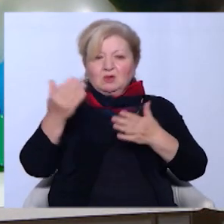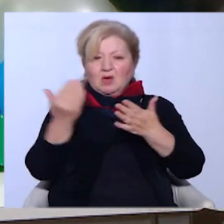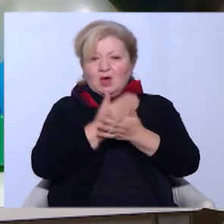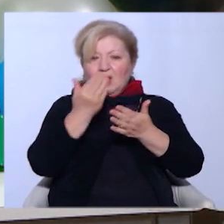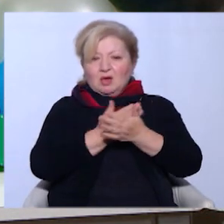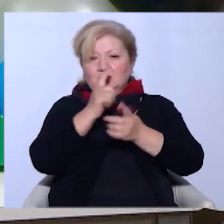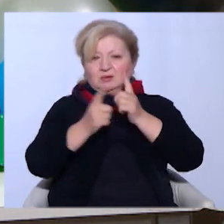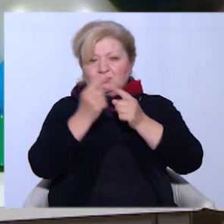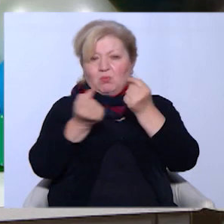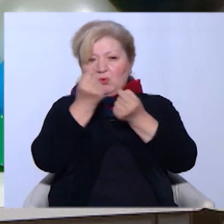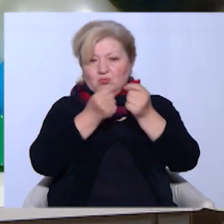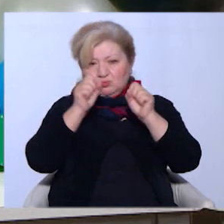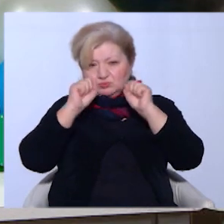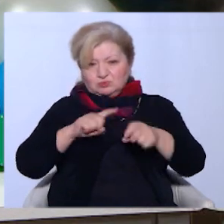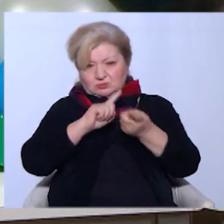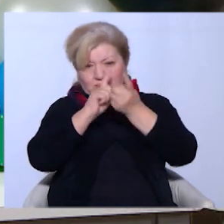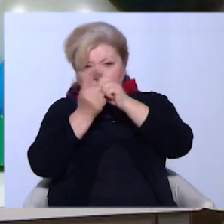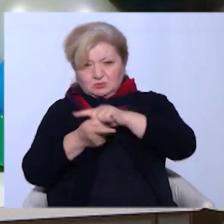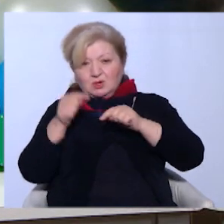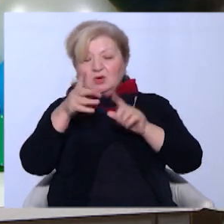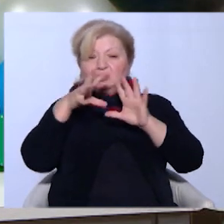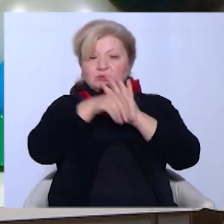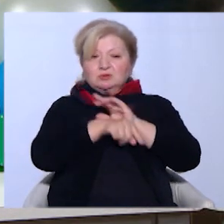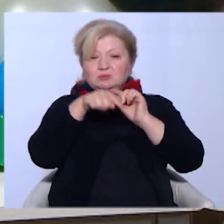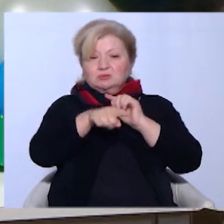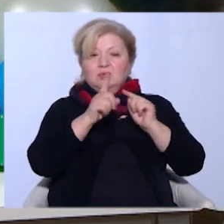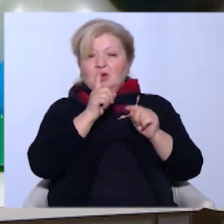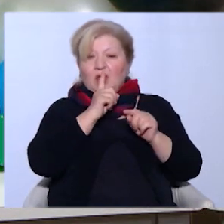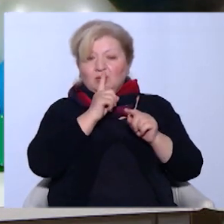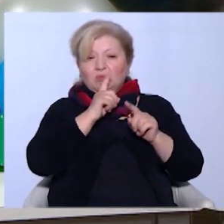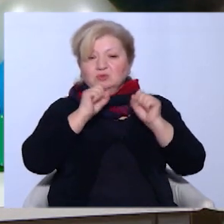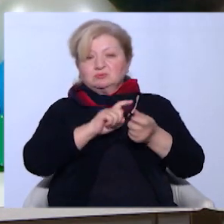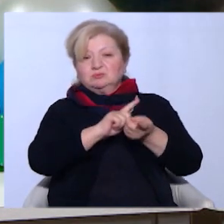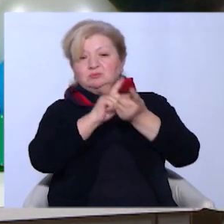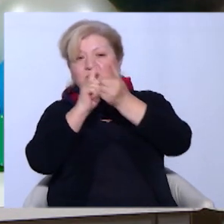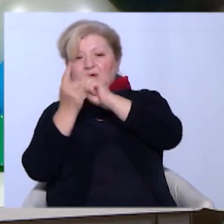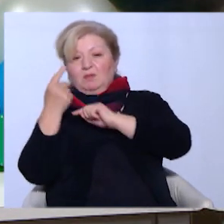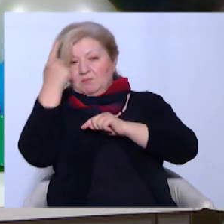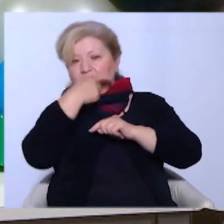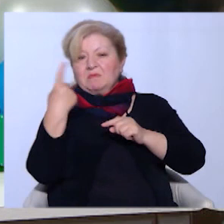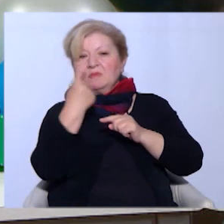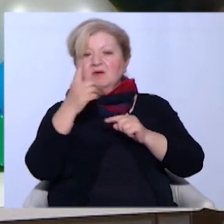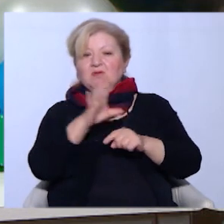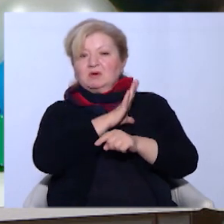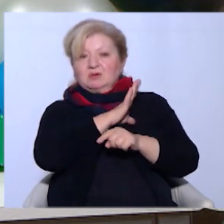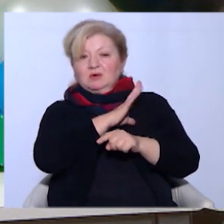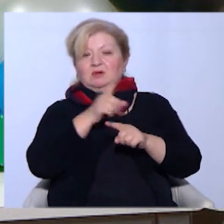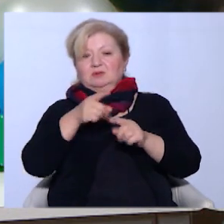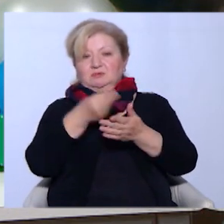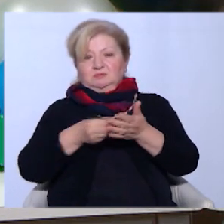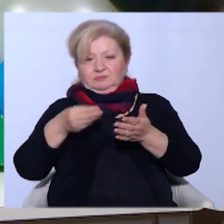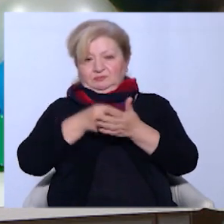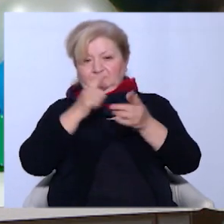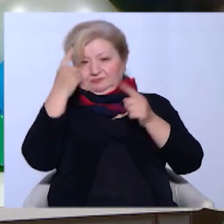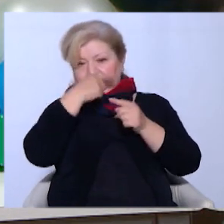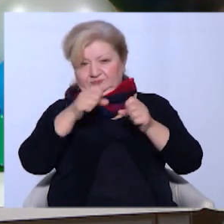ახალ მოლეკულებად, მაგრამ მასში შემავალი ატომები გადავიდა პირვანდელი სახით. ანუ ატომი, რომელიც შედის